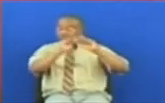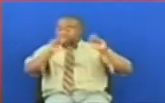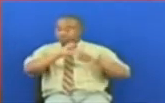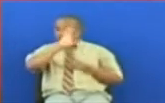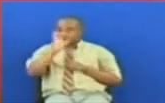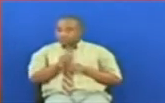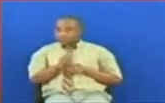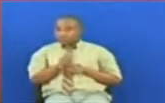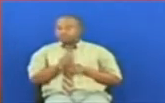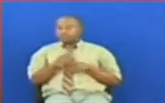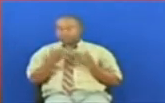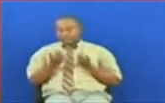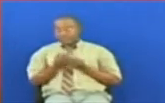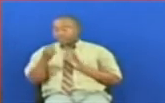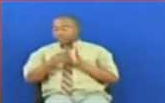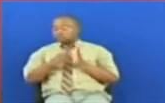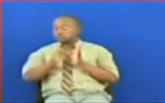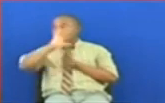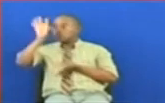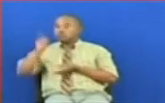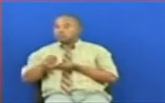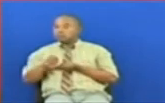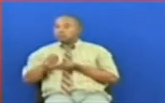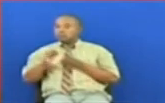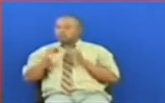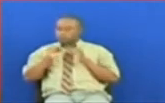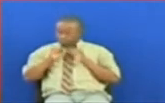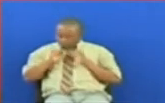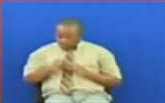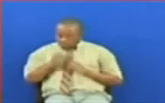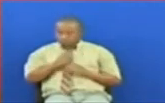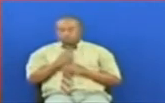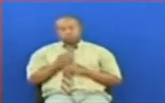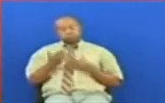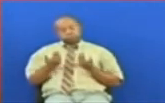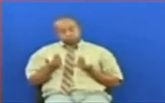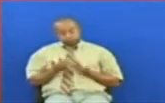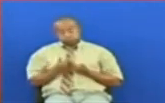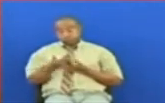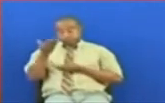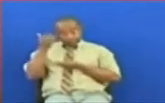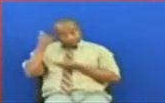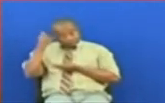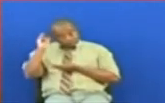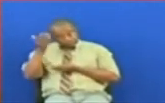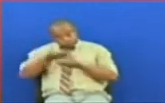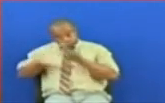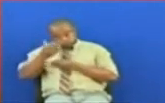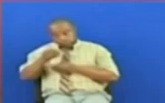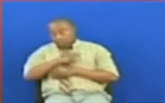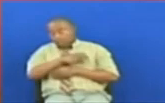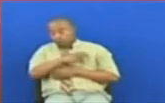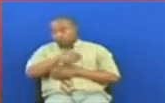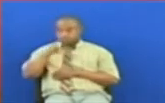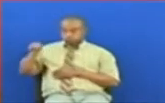Pamoja na regulation ya jumla iwe inafanyiwa consultation pamoja na waziri anayeshughulika na uvuvi kwa upande